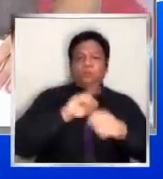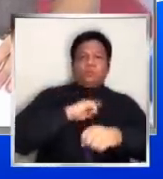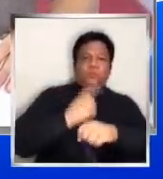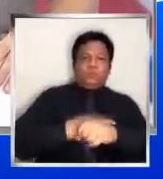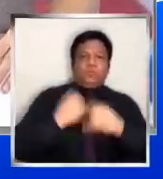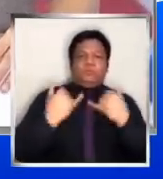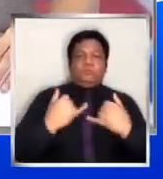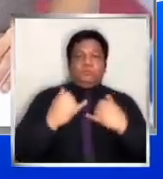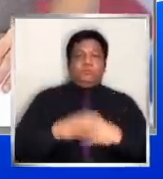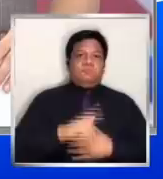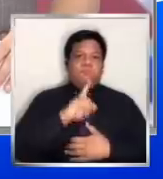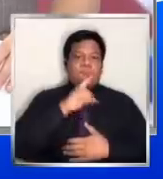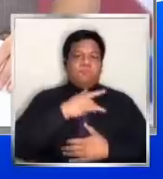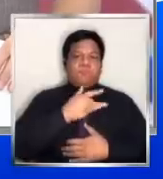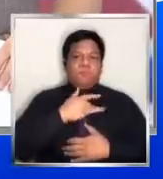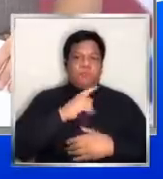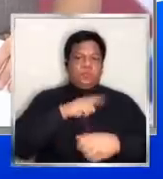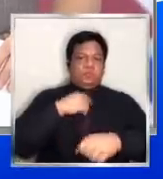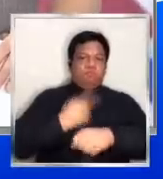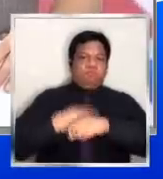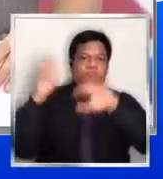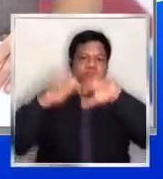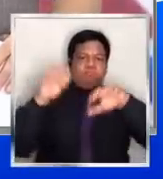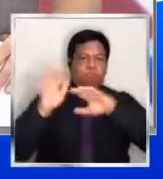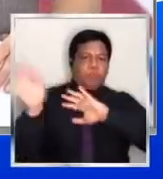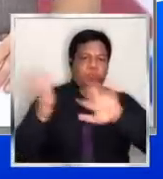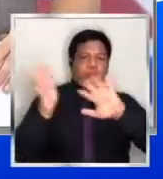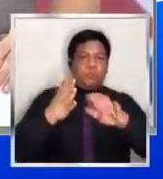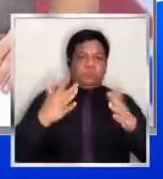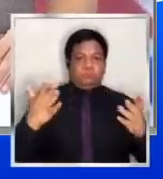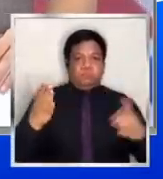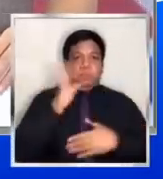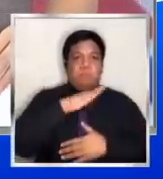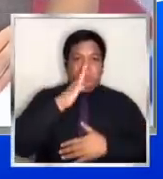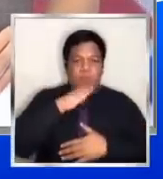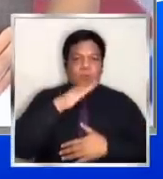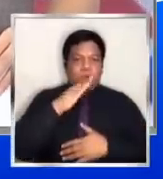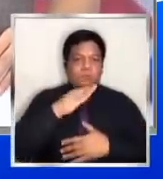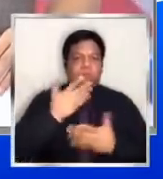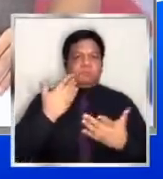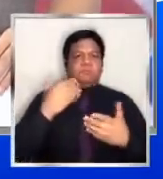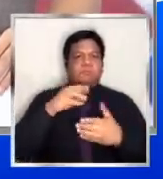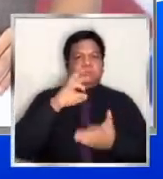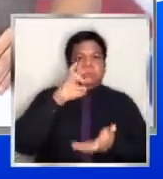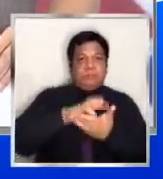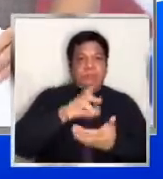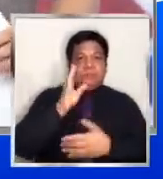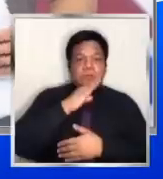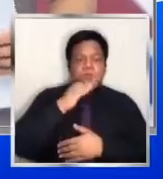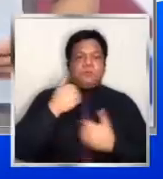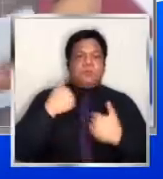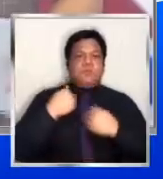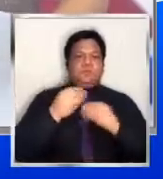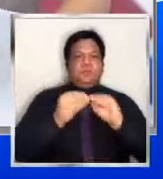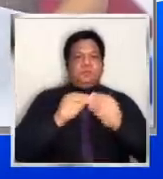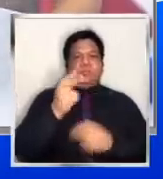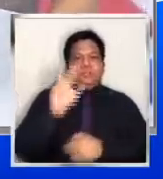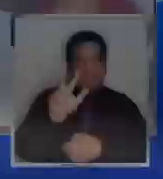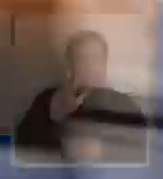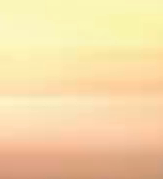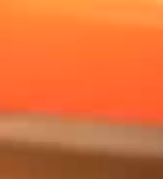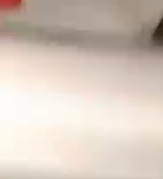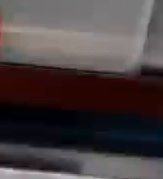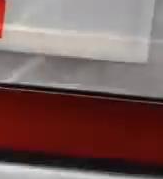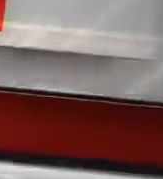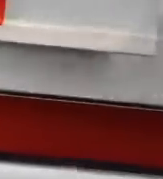pong ulan at hangin dala ng bagyo sa Bicol region kung saan nasa ilalim na sa signal number 3 ang ilang lugar. At mula sa Camarines Sur, nakatutok live